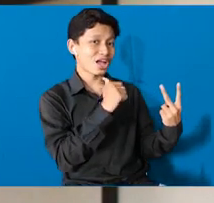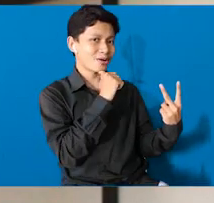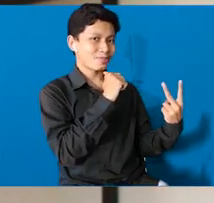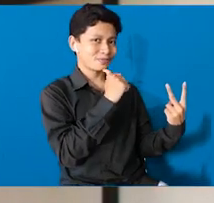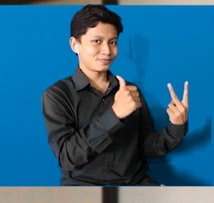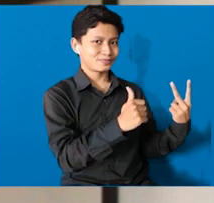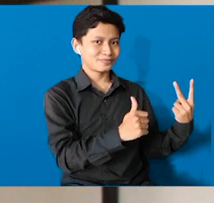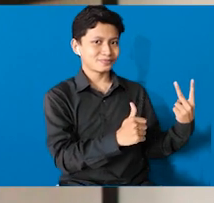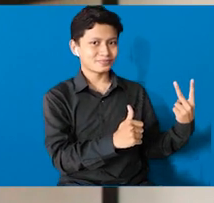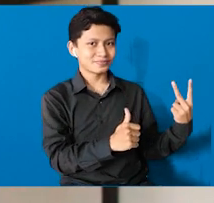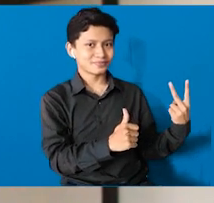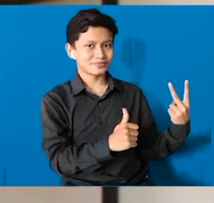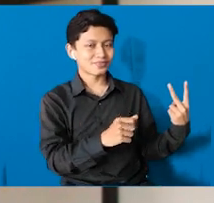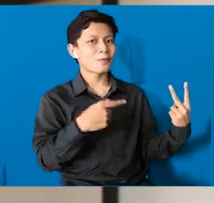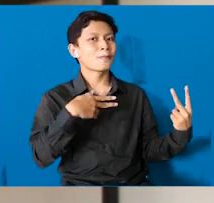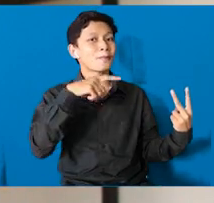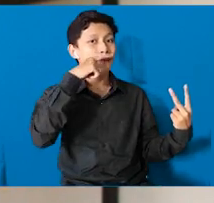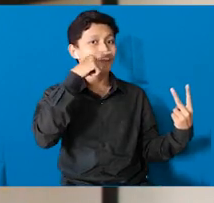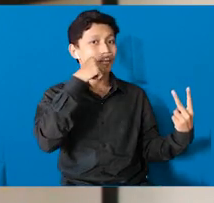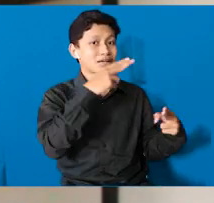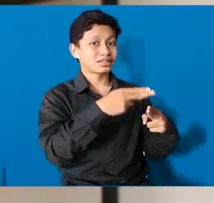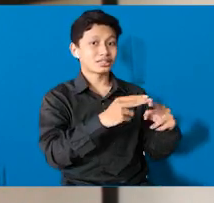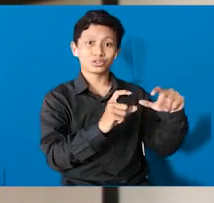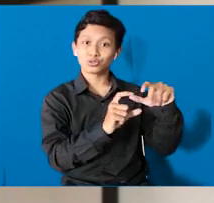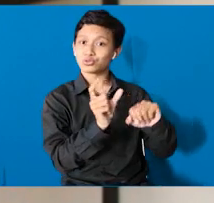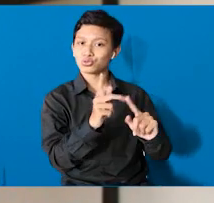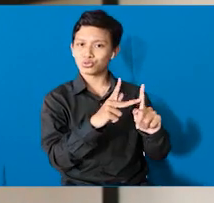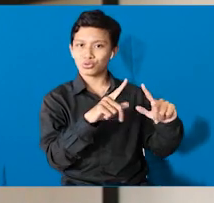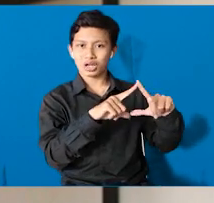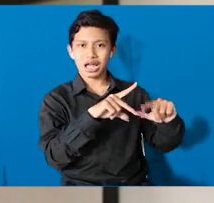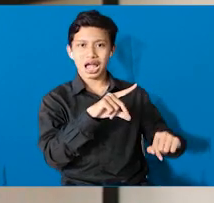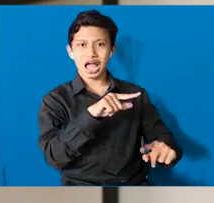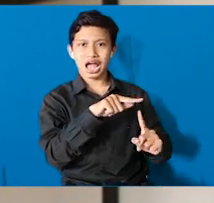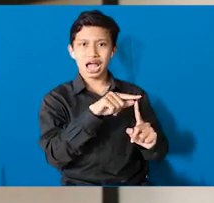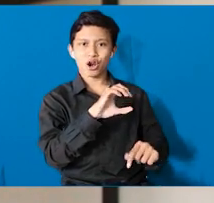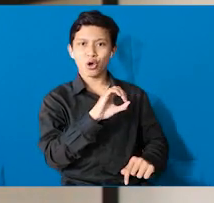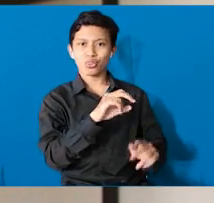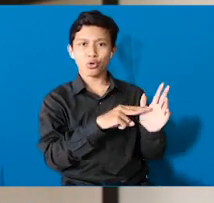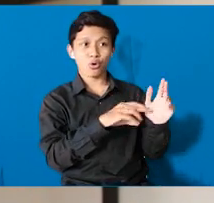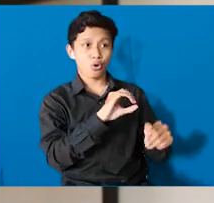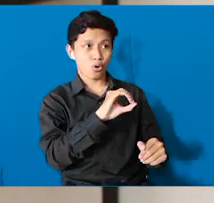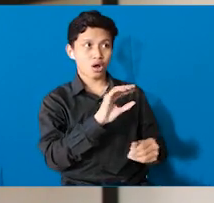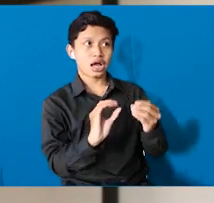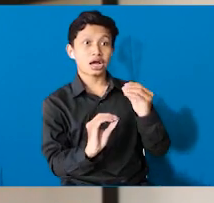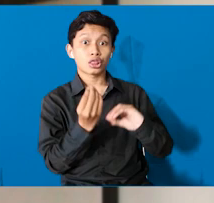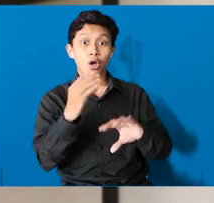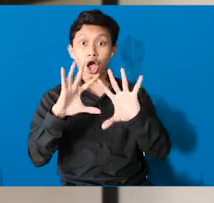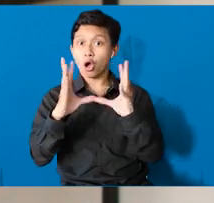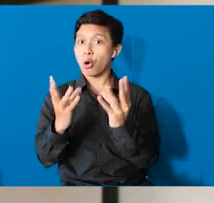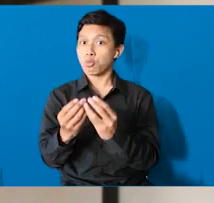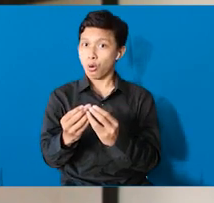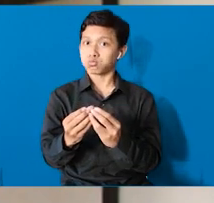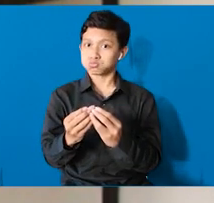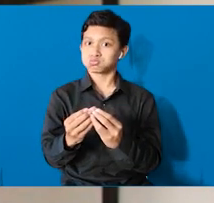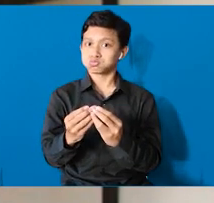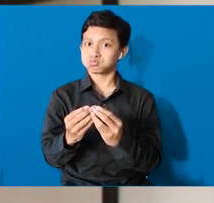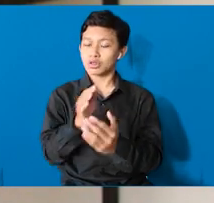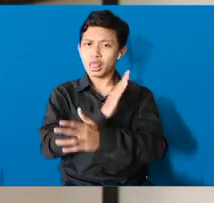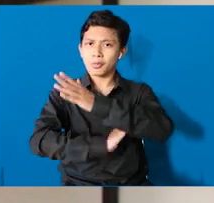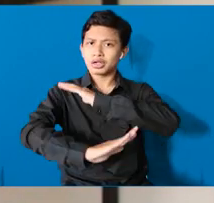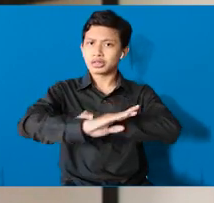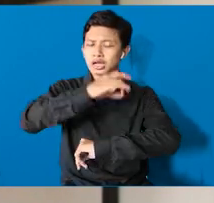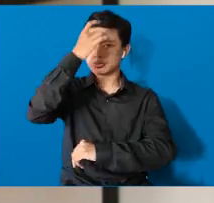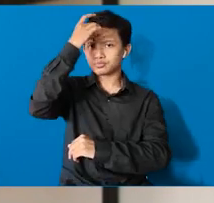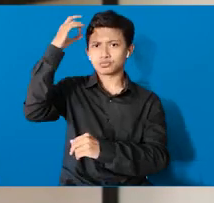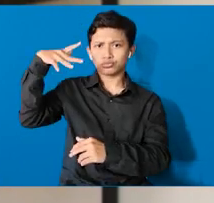menemani kita adalah Mas Suhartono. Beliau adalah ketua dari kelompok difabel Kalurahan